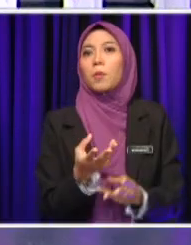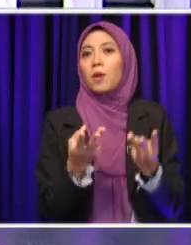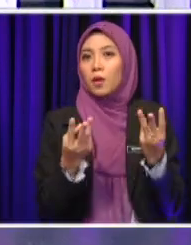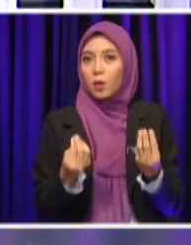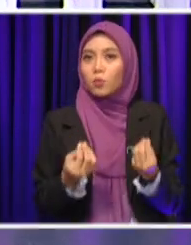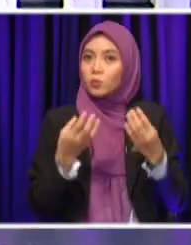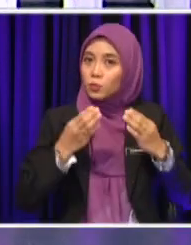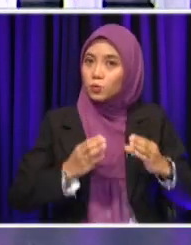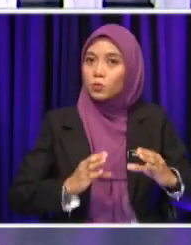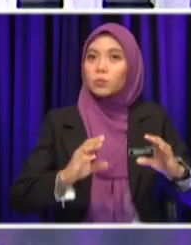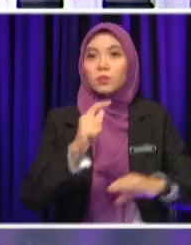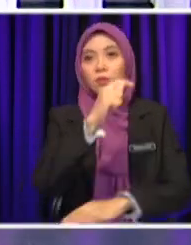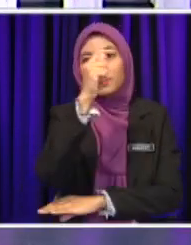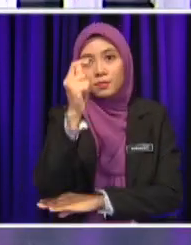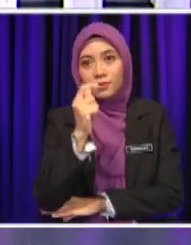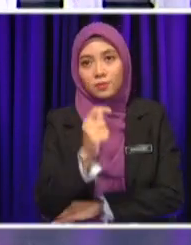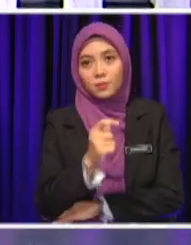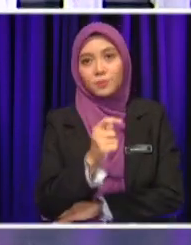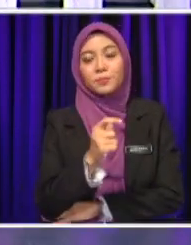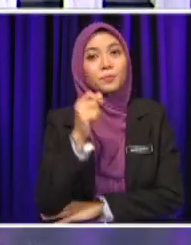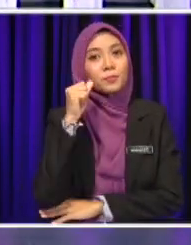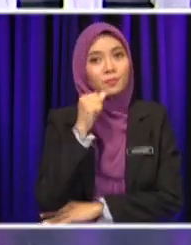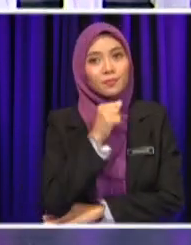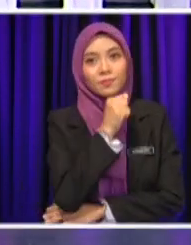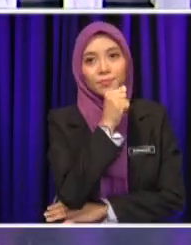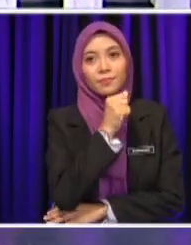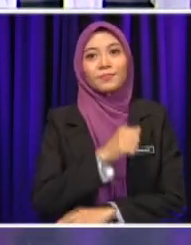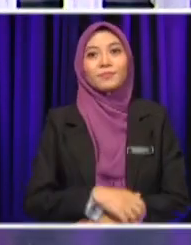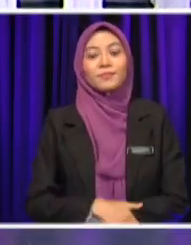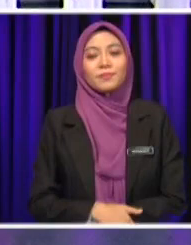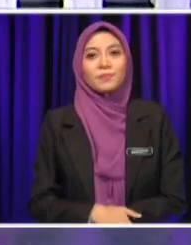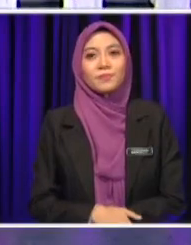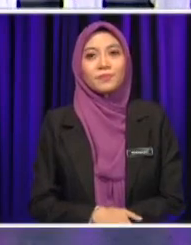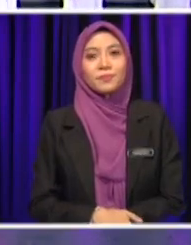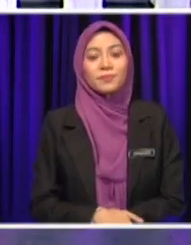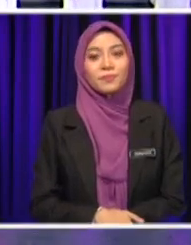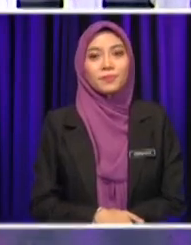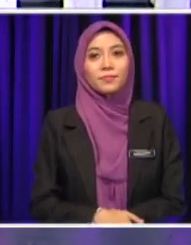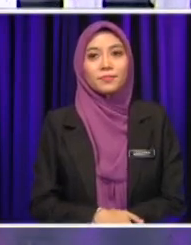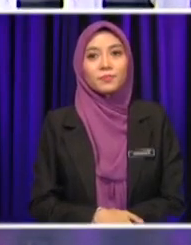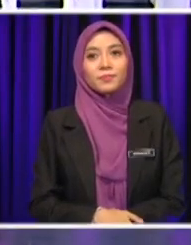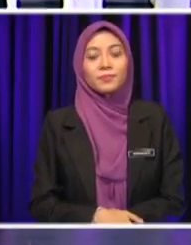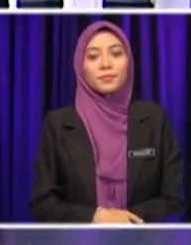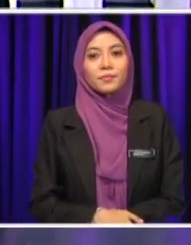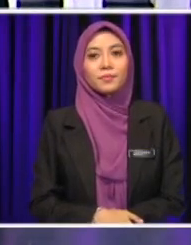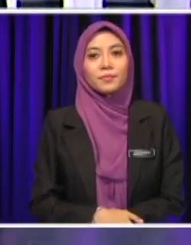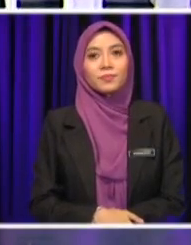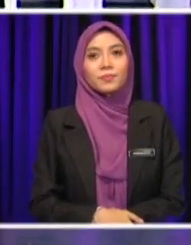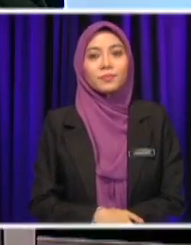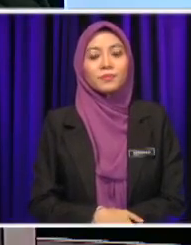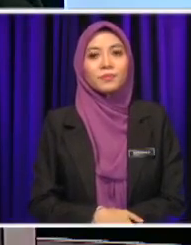Aiman. Ada lagi pengujian untuk Aiman ni. Ya, cikgu. Ada lagi. Okey, Aiman. Aiman